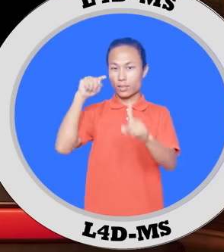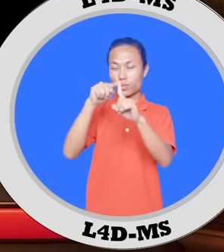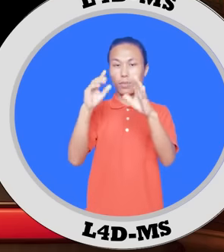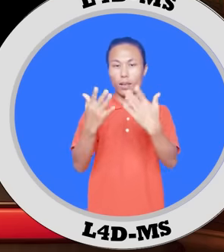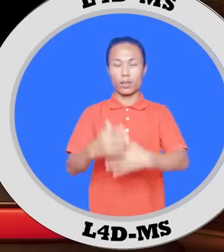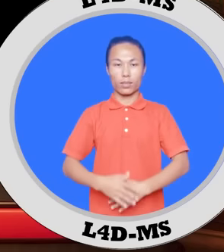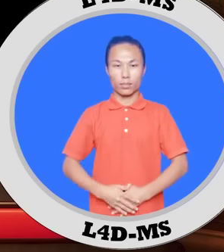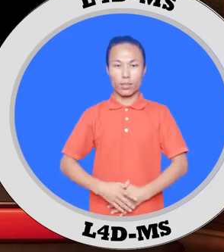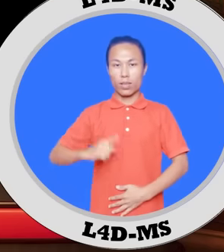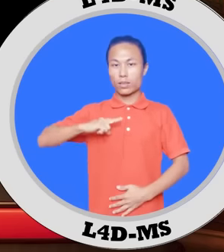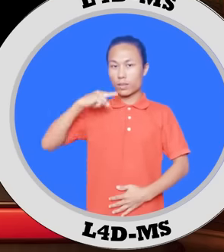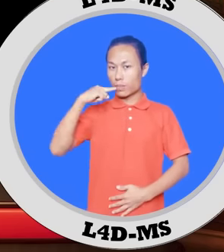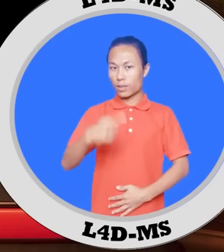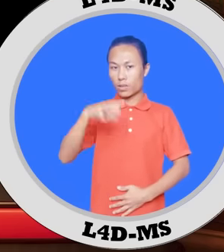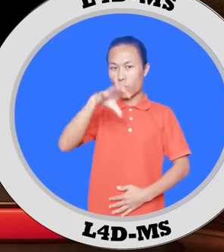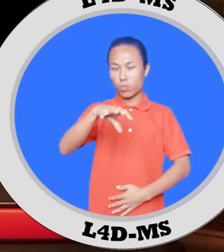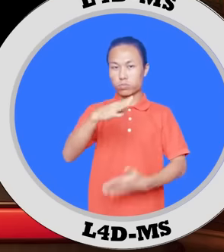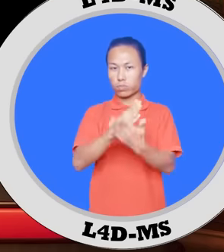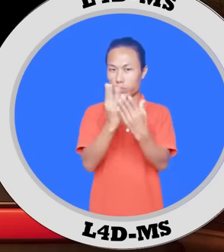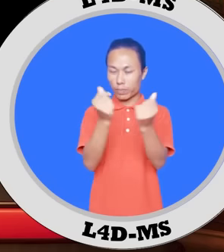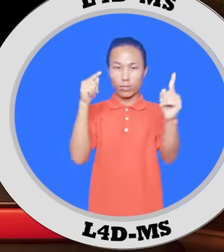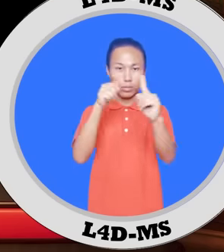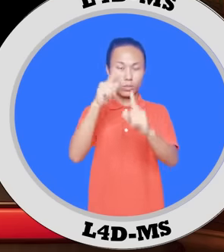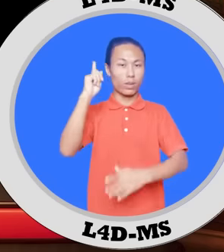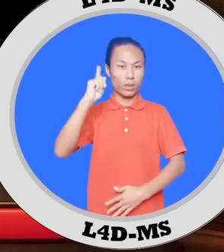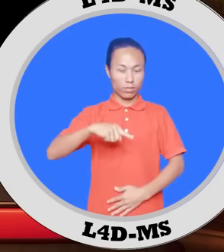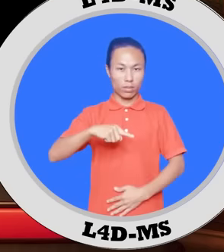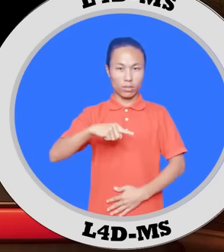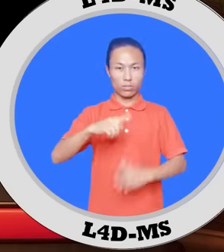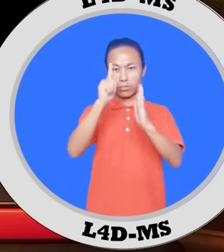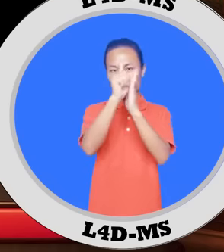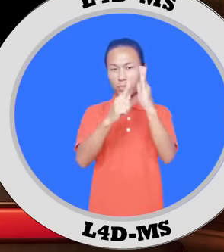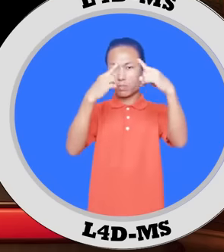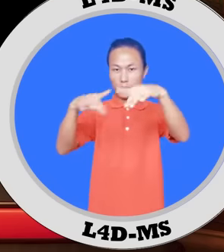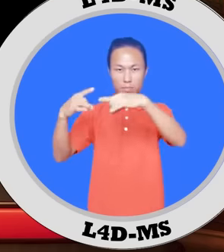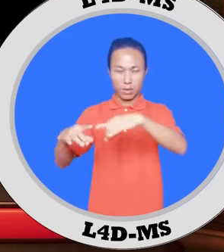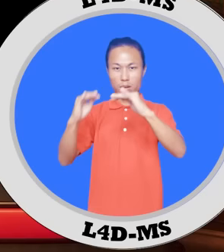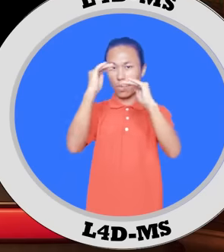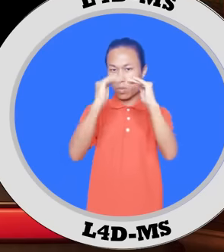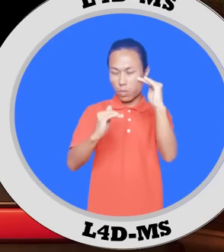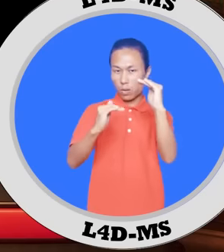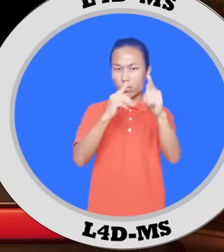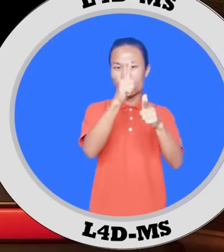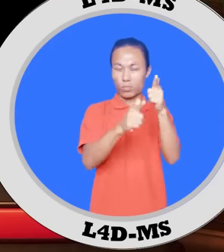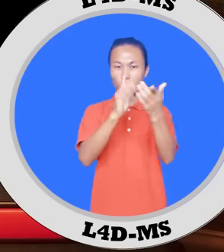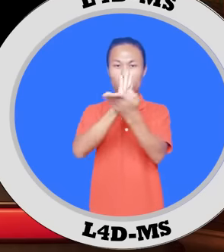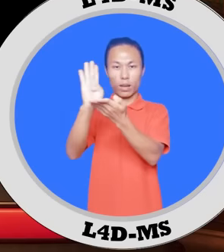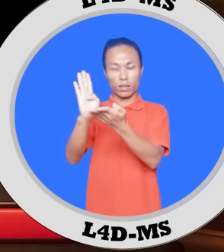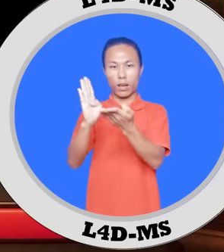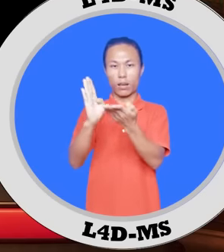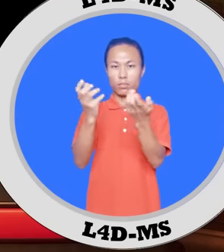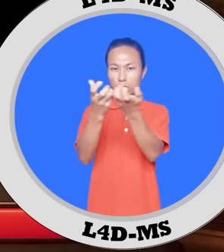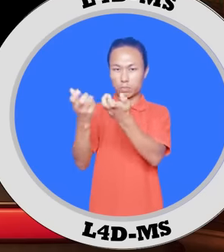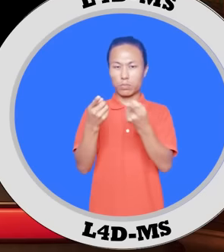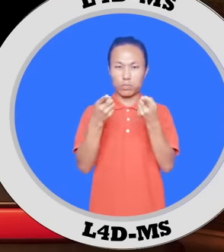Federal Democracy စနစ်ကိုထူထောင်မှုအတွက်ဆက်ရနာရှင်စနစ်နဲ့အတူမတရားမှုမမျှတမှုလူမျိုးရေးဘာသာရေးအကြောင်းပြု